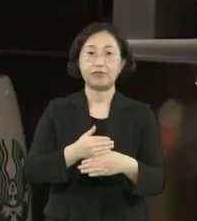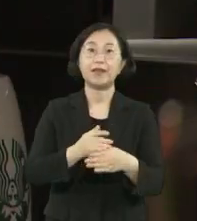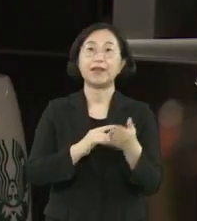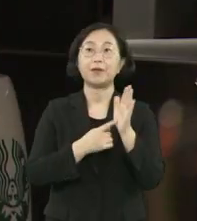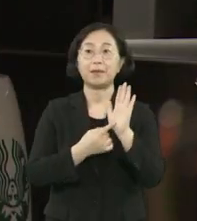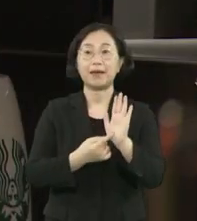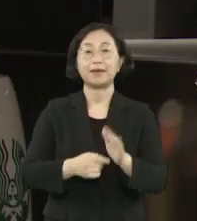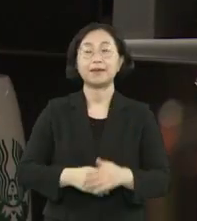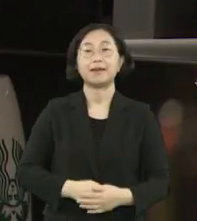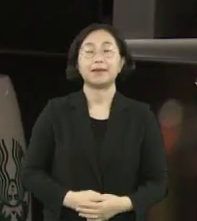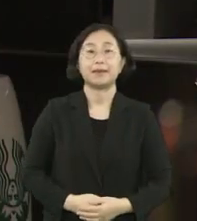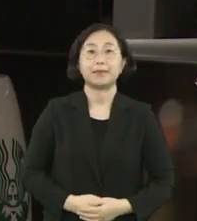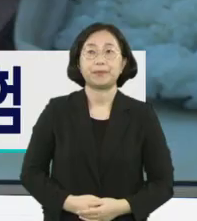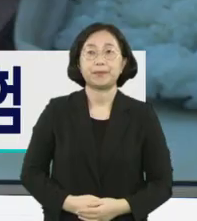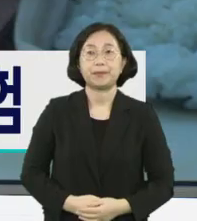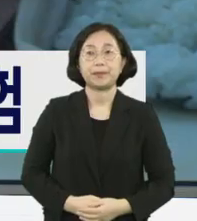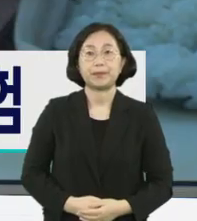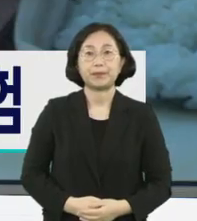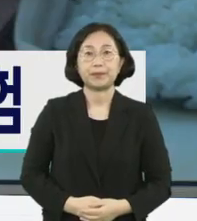밝혔습니다.